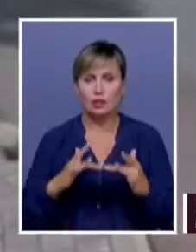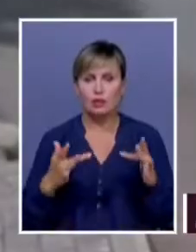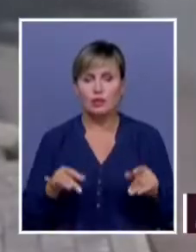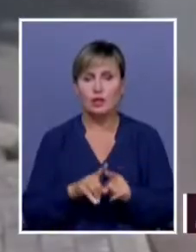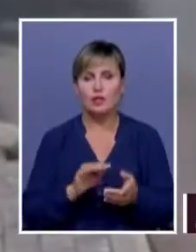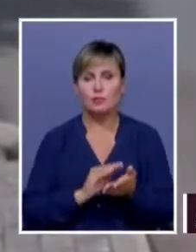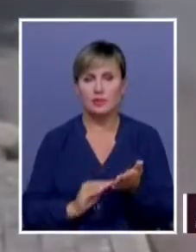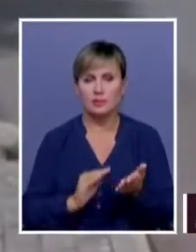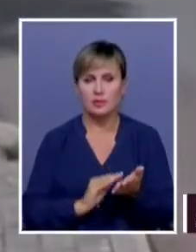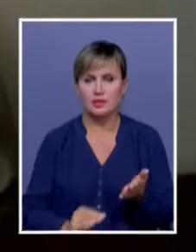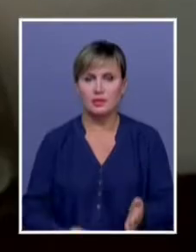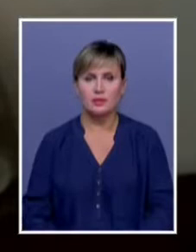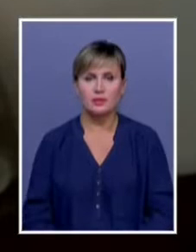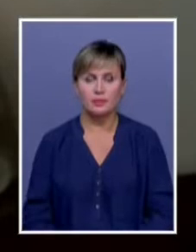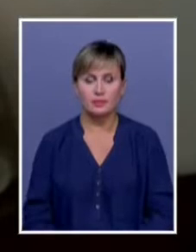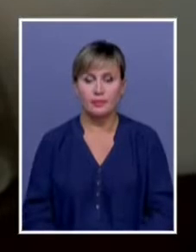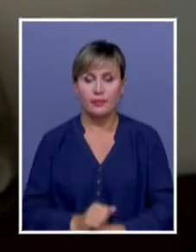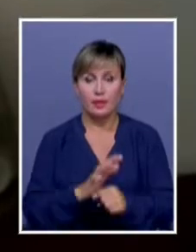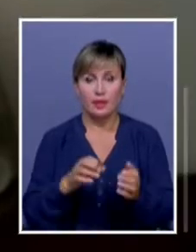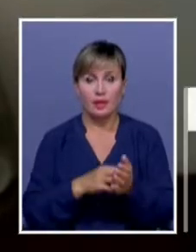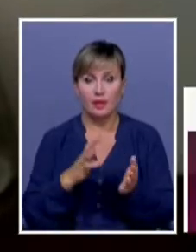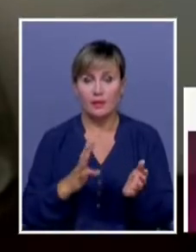письменной форме. COVID-19,